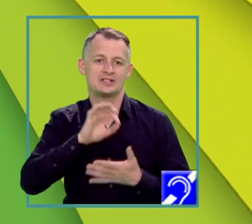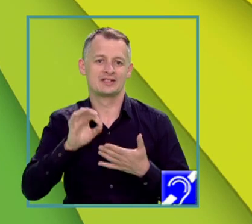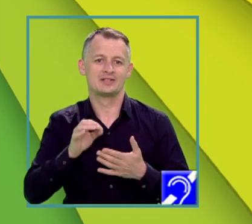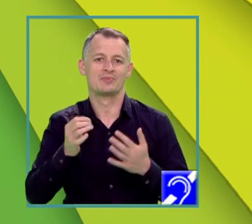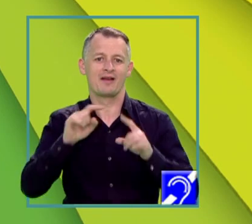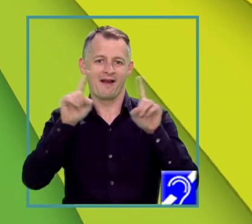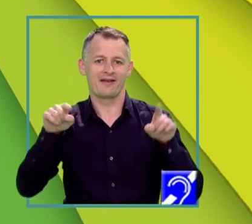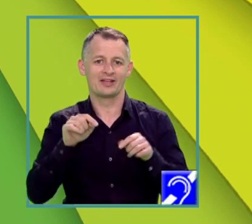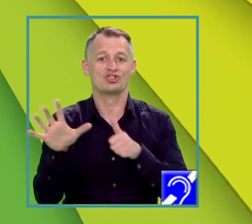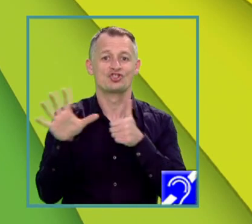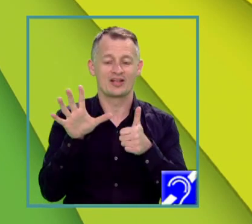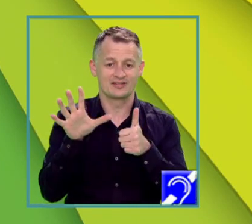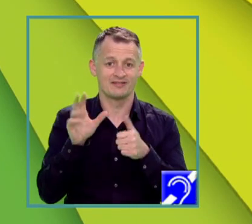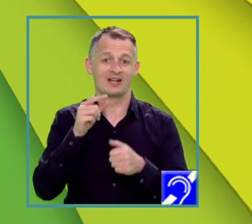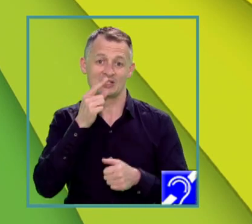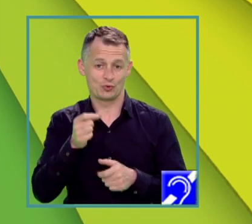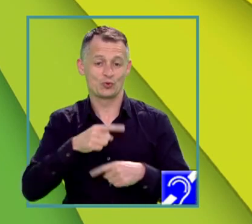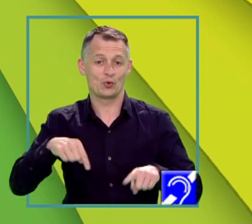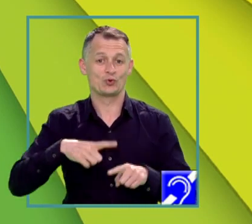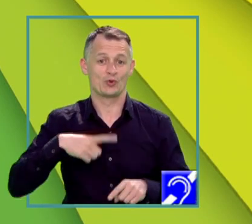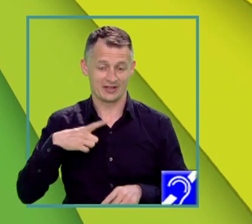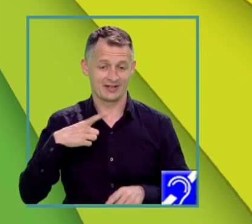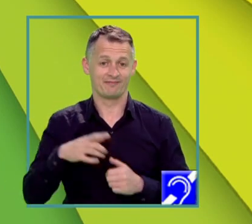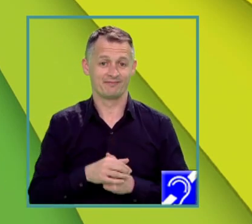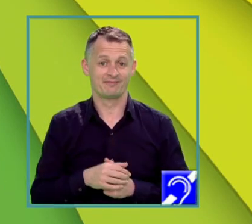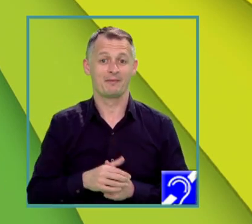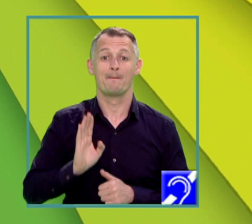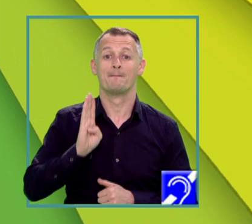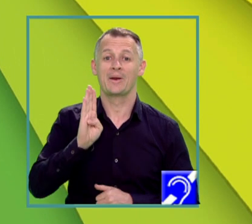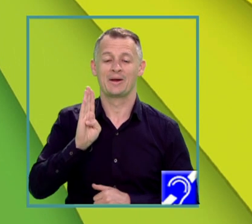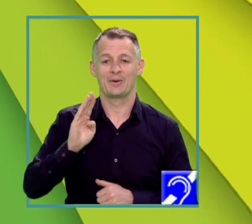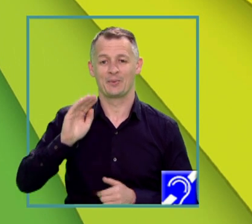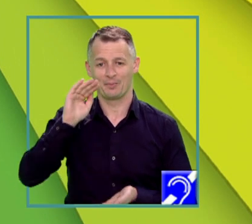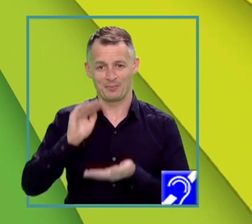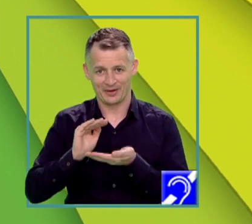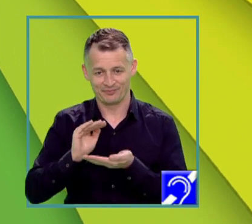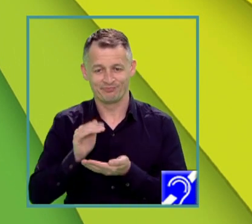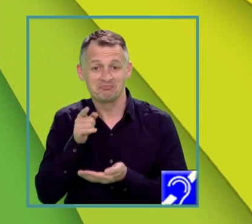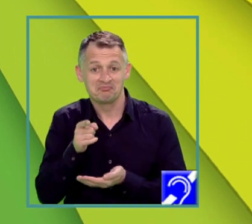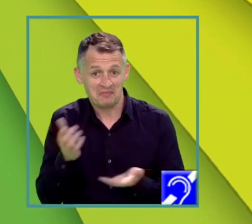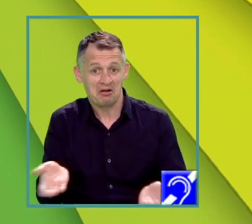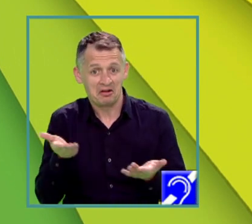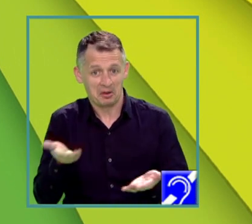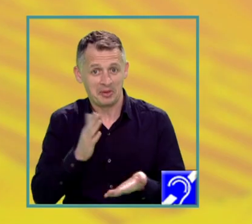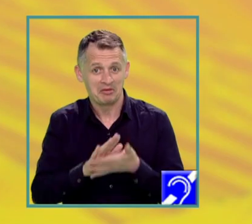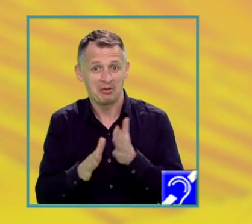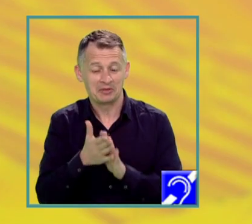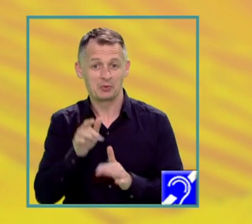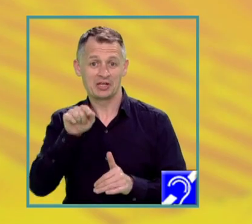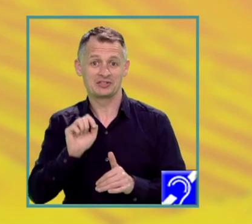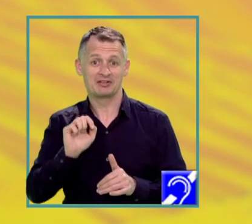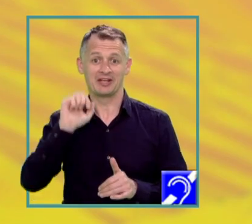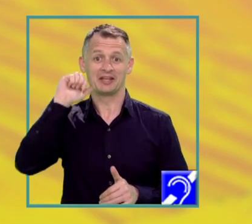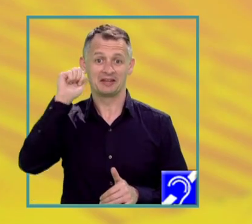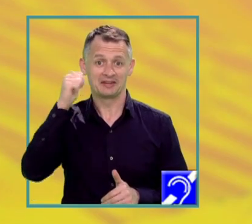6 și atunci răspunsul nostru este Bank e atât de repede am parcurs acest de trei